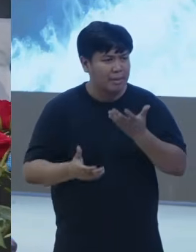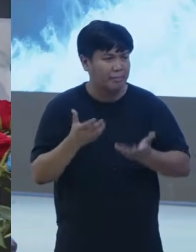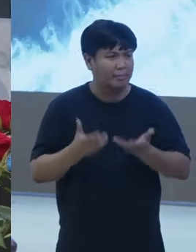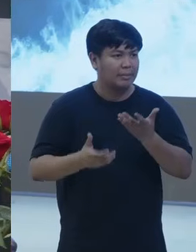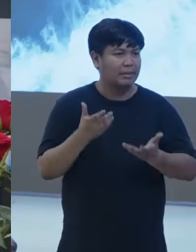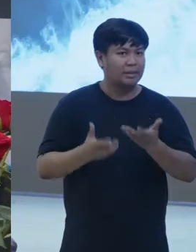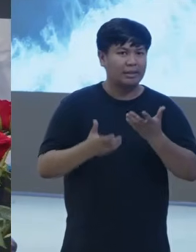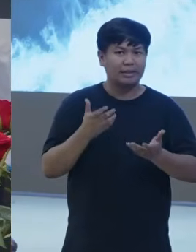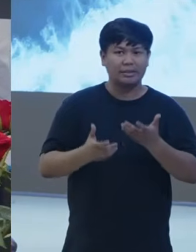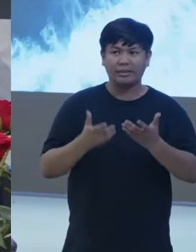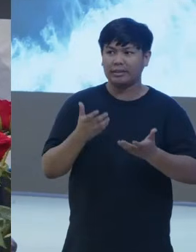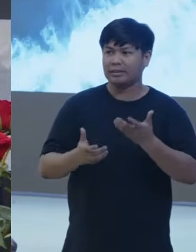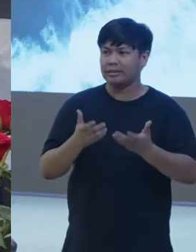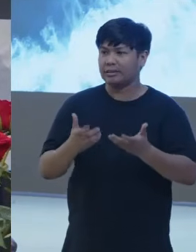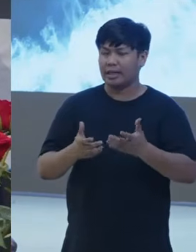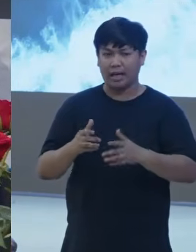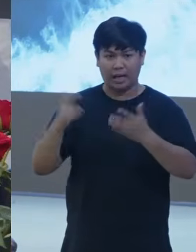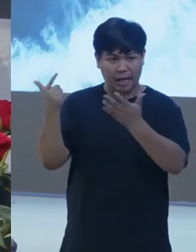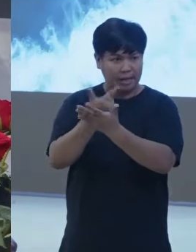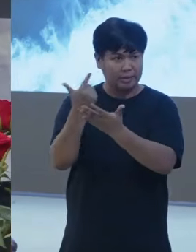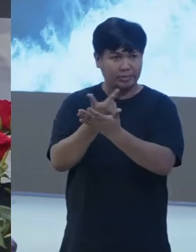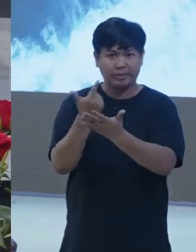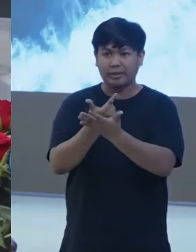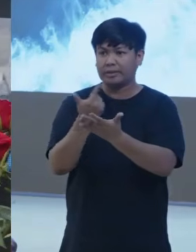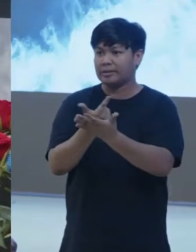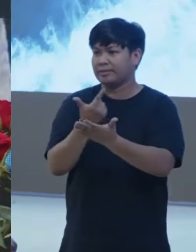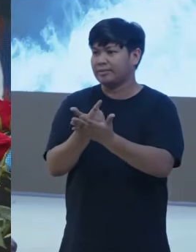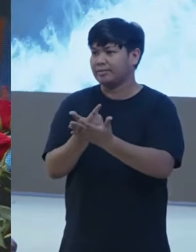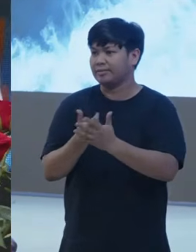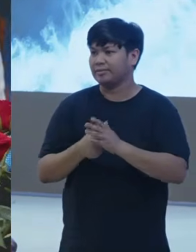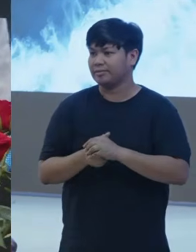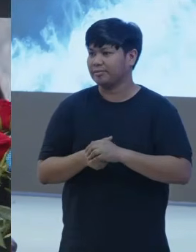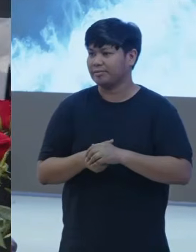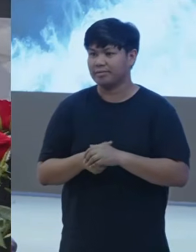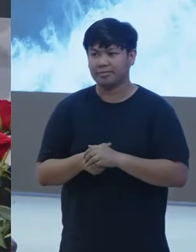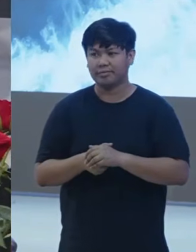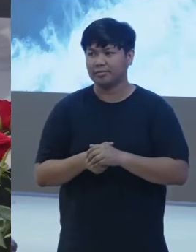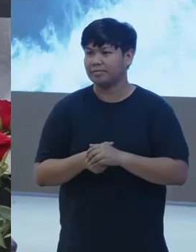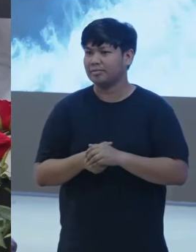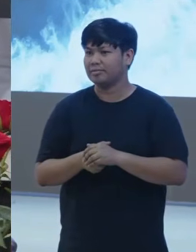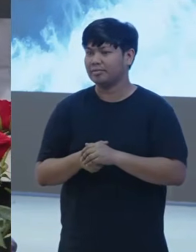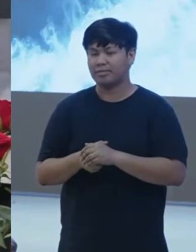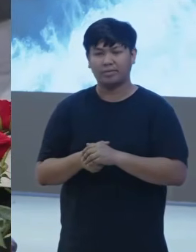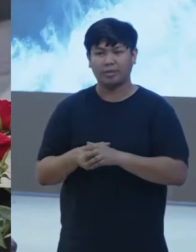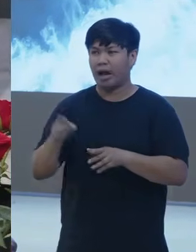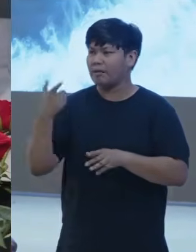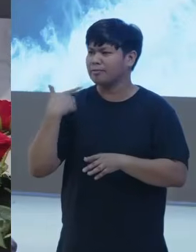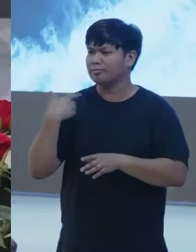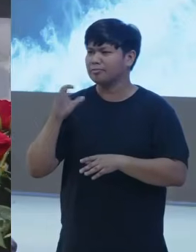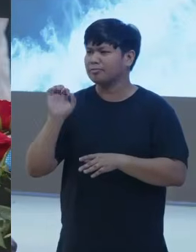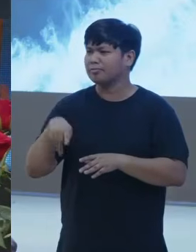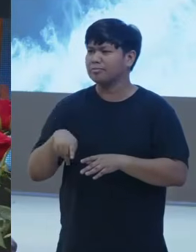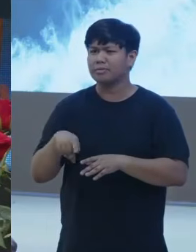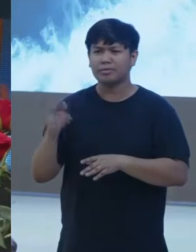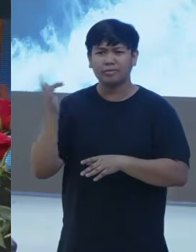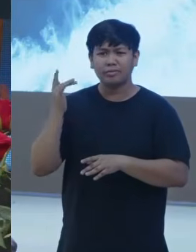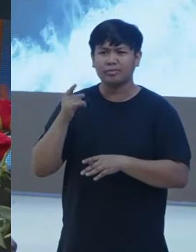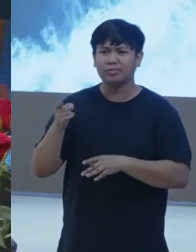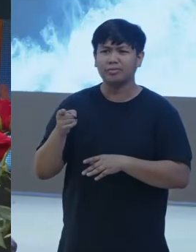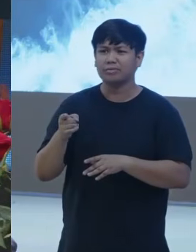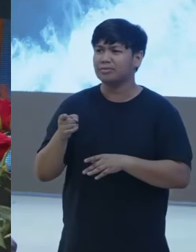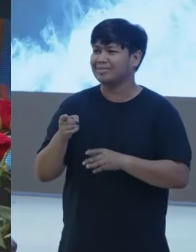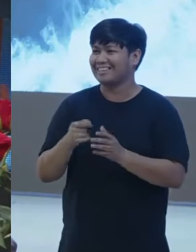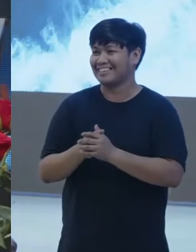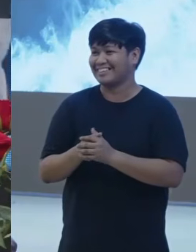ba talaga katindi ang gospel? Kasi alam nyo, sa New Testament, ang ating Panginoong Jesus, nung siya ay